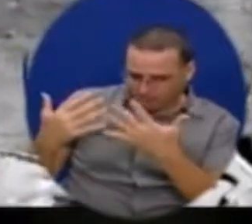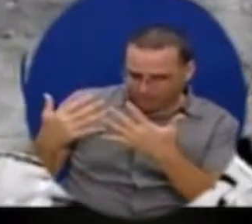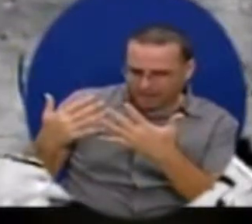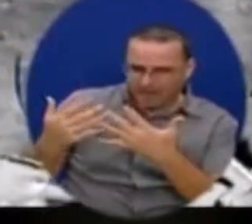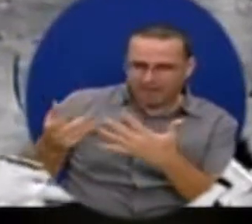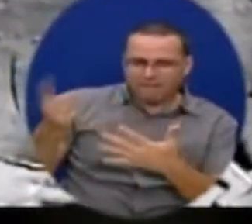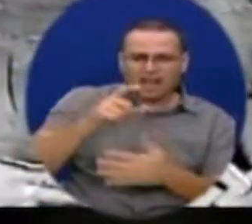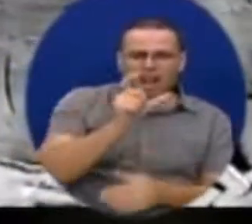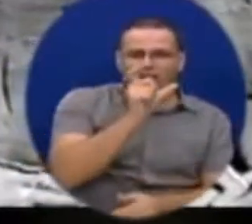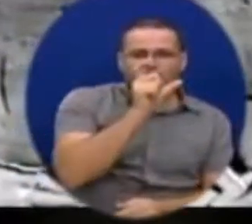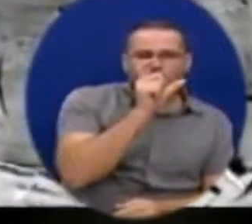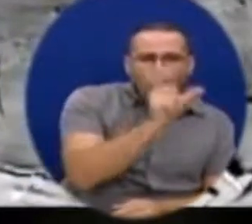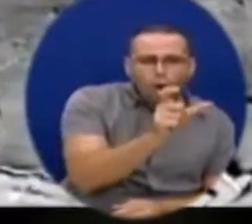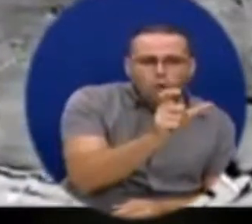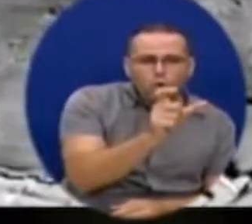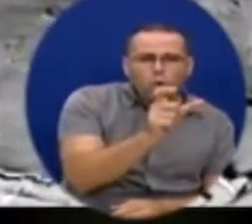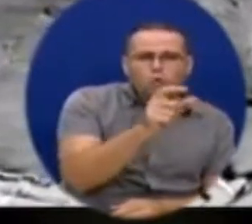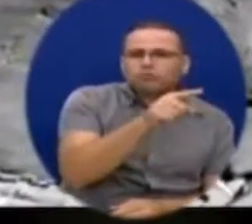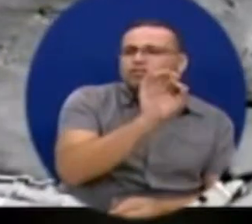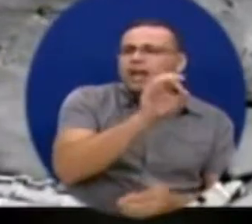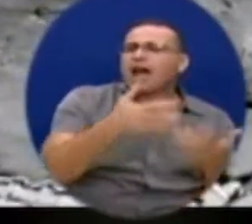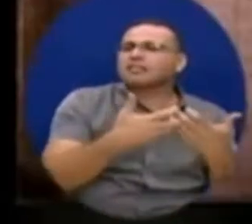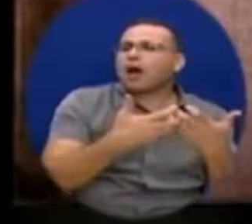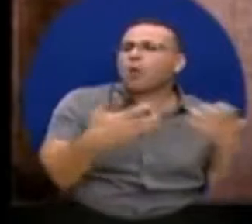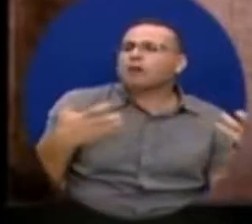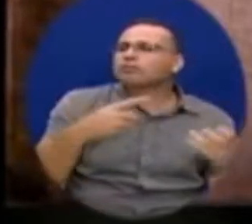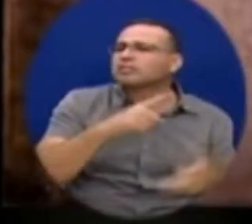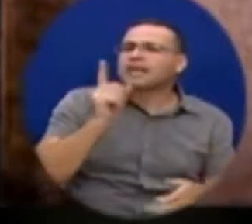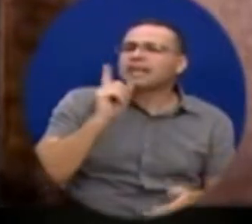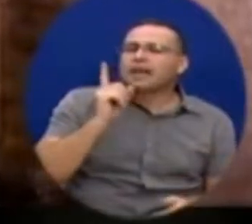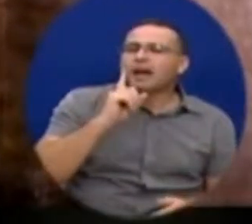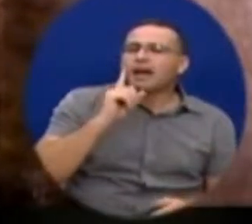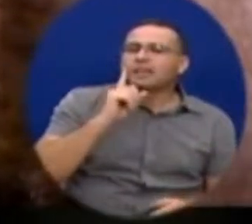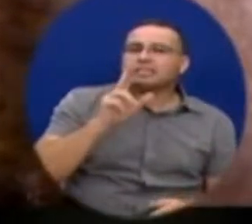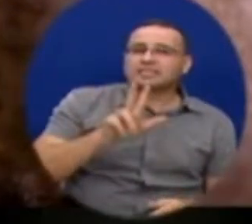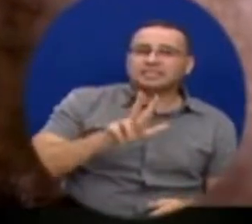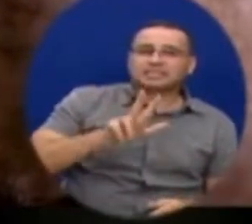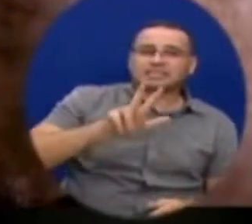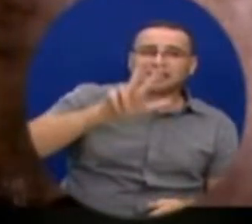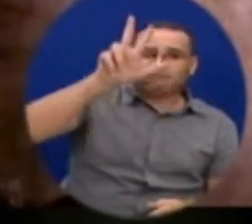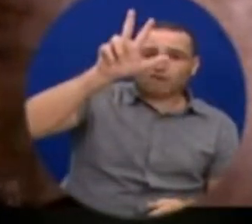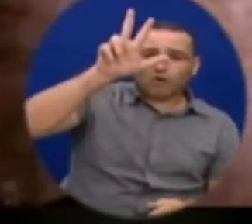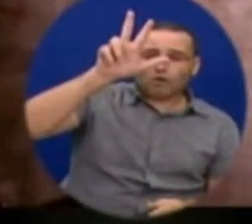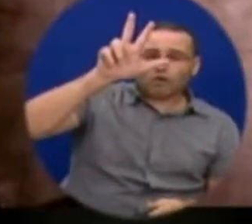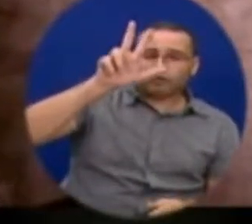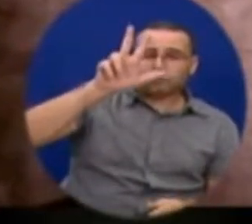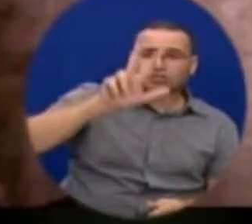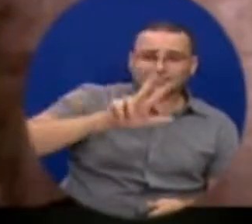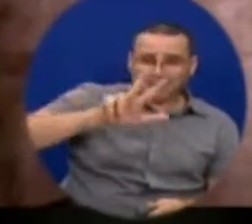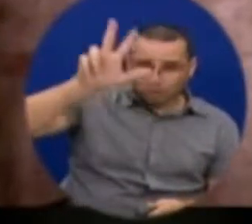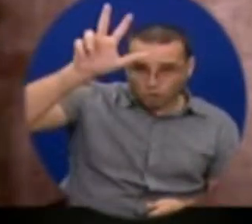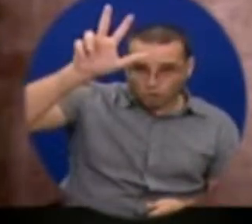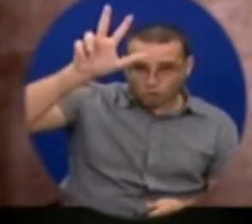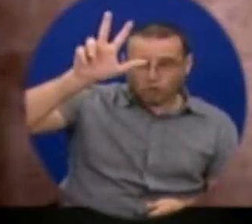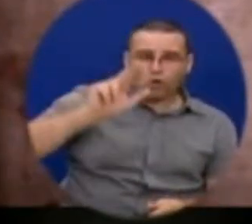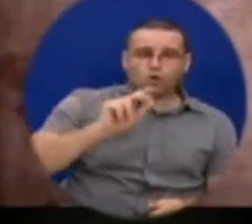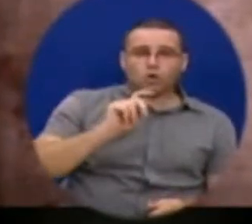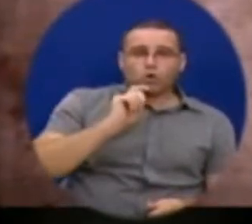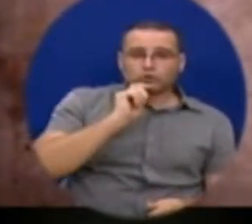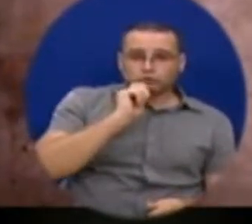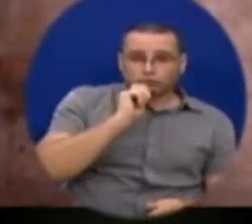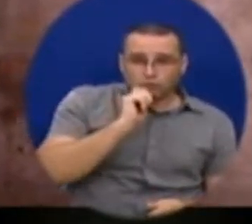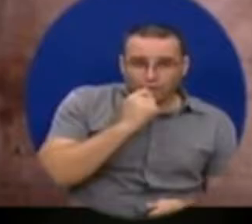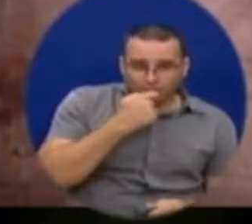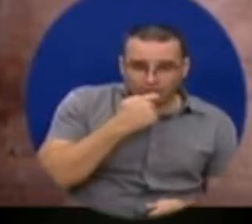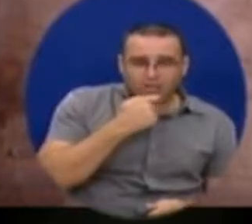למוטו, ללוגו, אני לא יודע למה של התערוכה, שזה צפון, צופן, מצפון. משהו כזה. כן, אני עשיתי